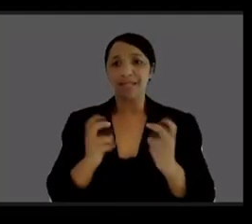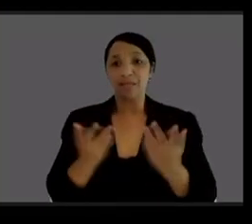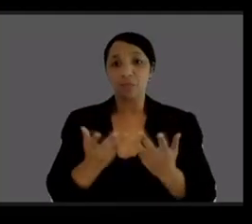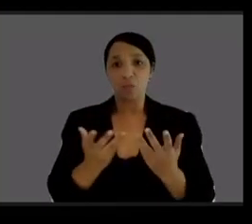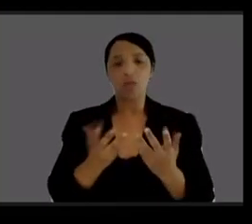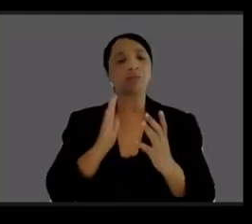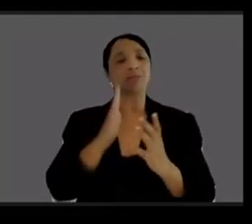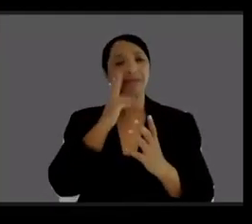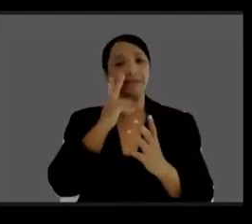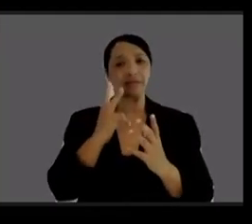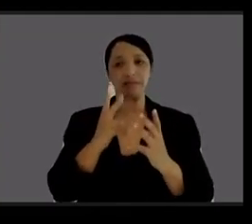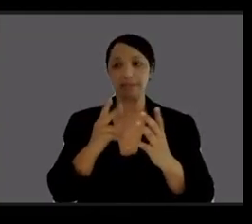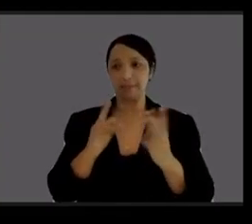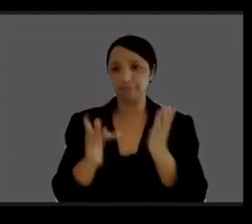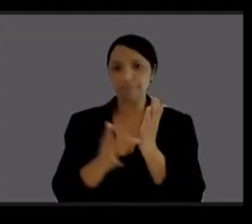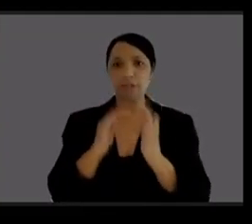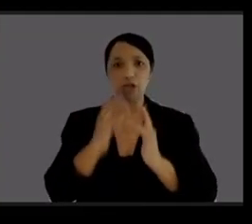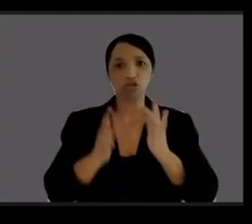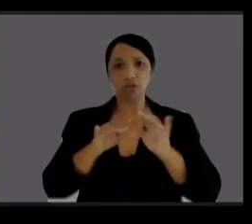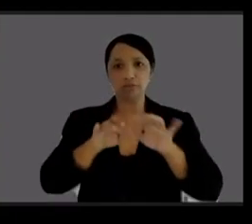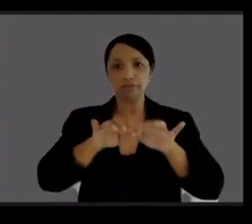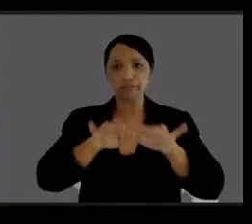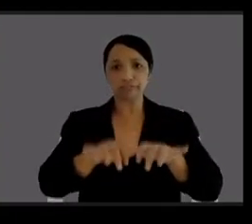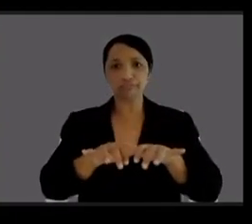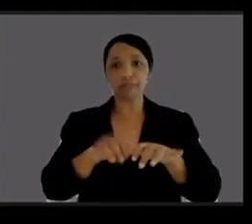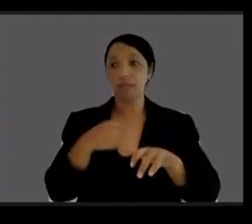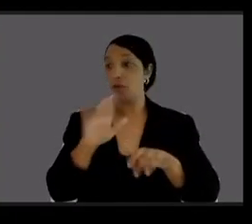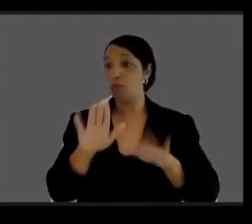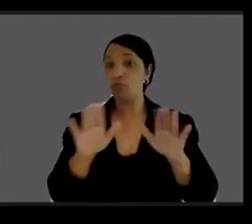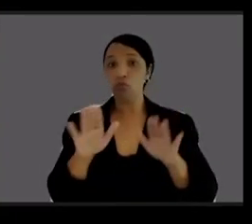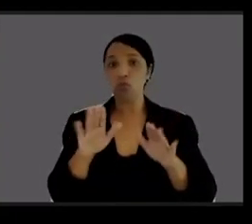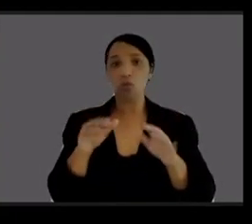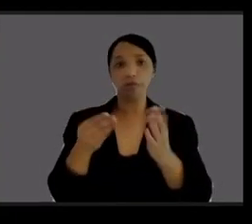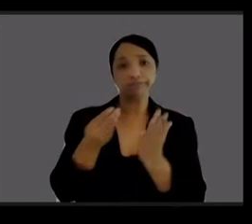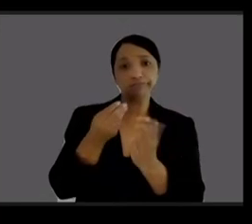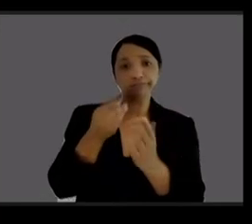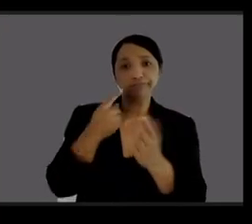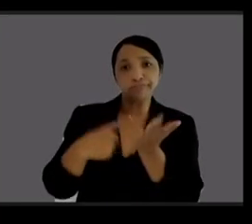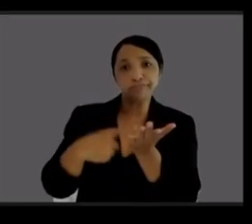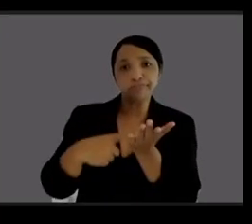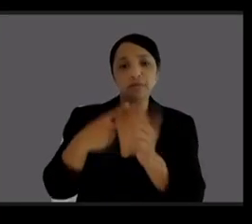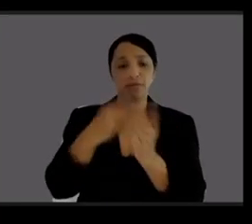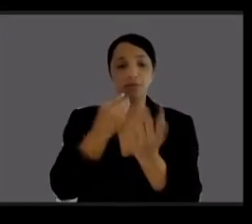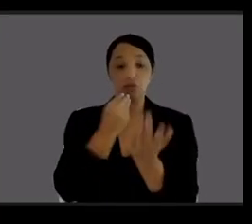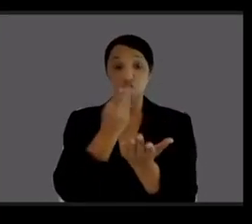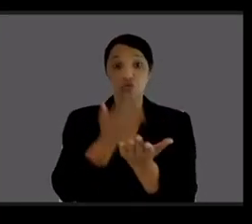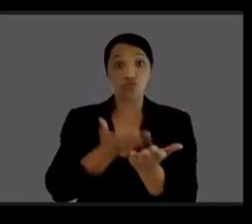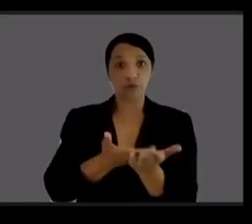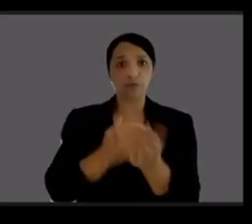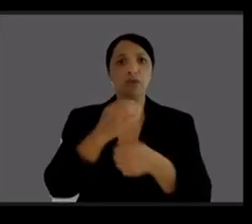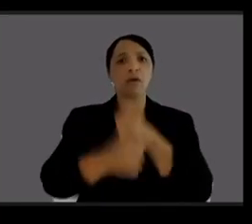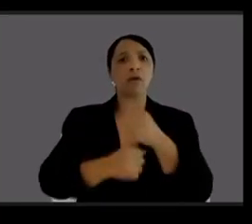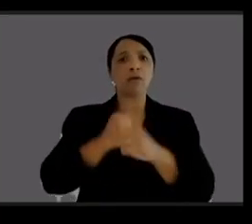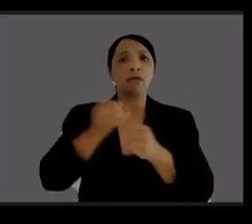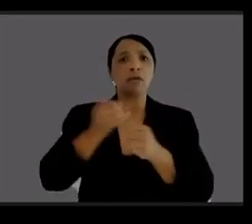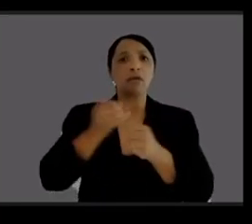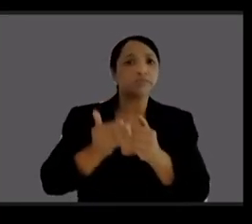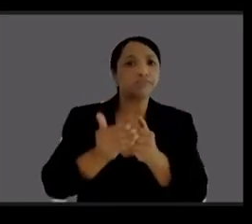IGF 聚焦于最紧迫的和最具有相关性的数字化的议题。女士们先生们，